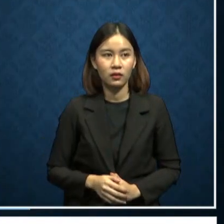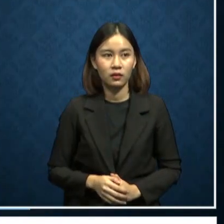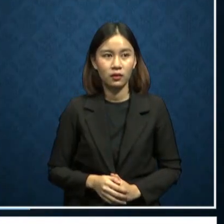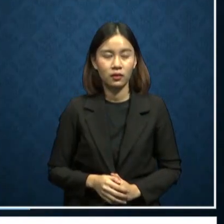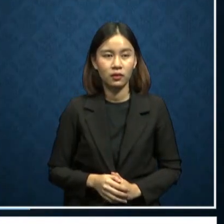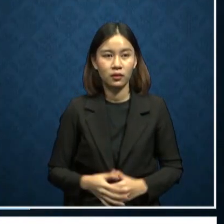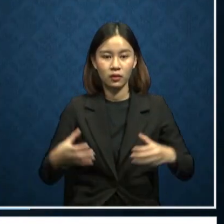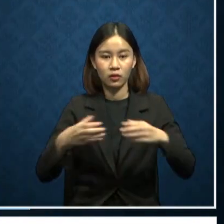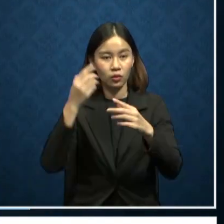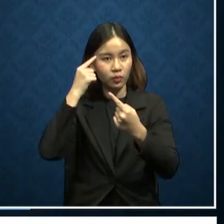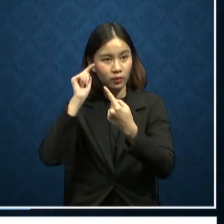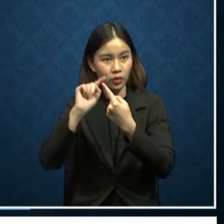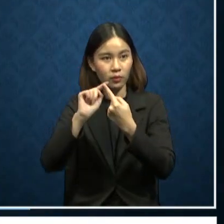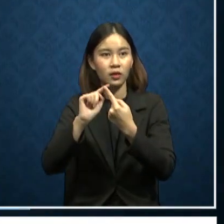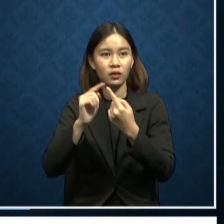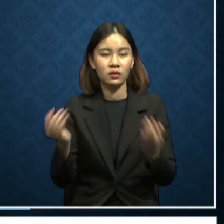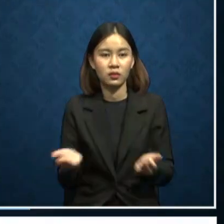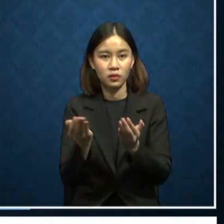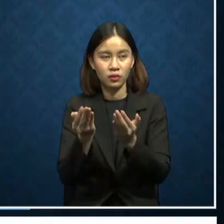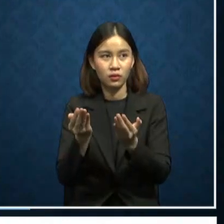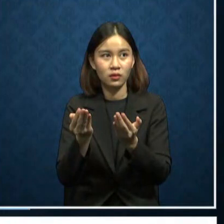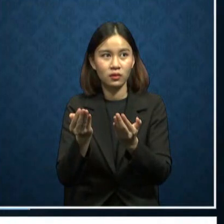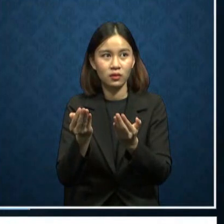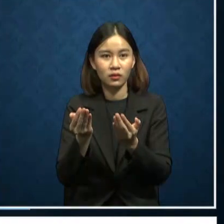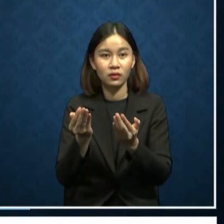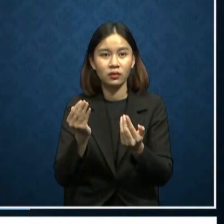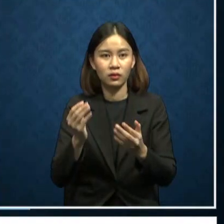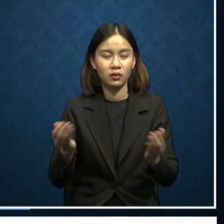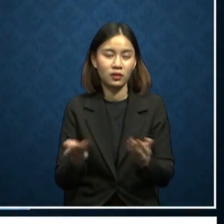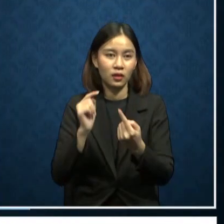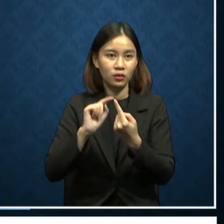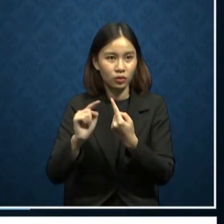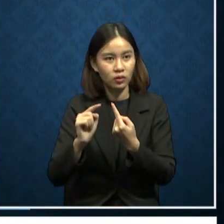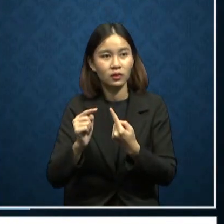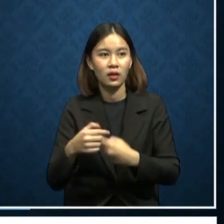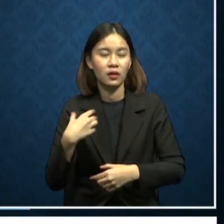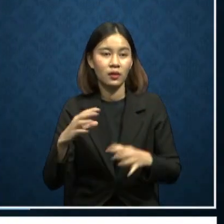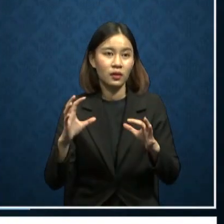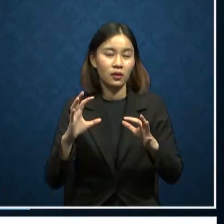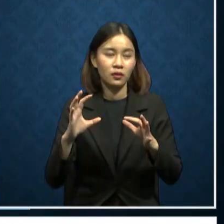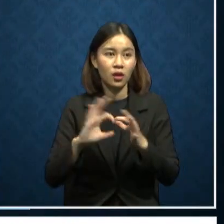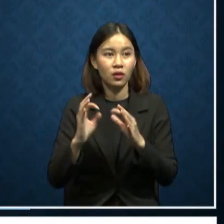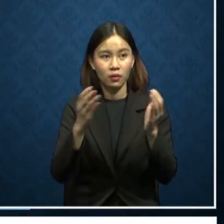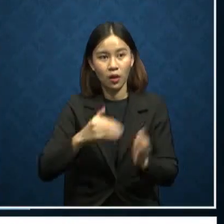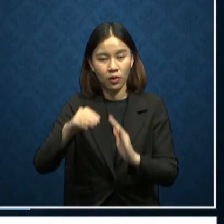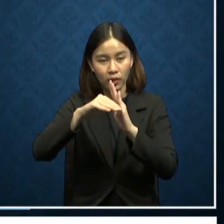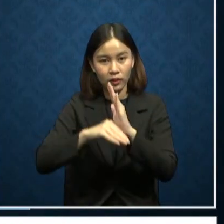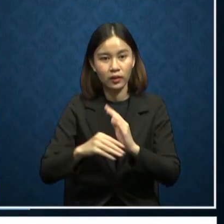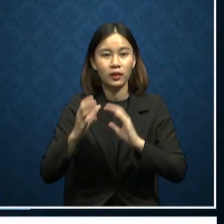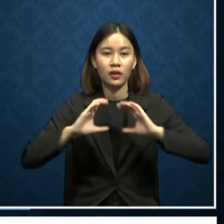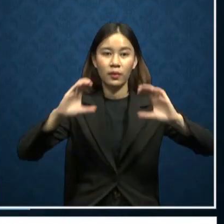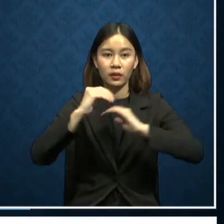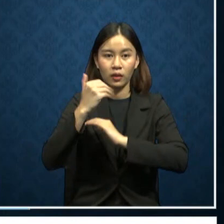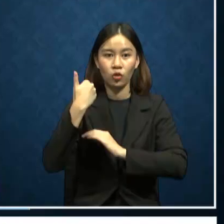เรื่องของกลุ่มเป้าหมายของการขับเคลื่อนนะครับก็ประกอบด้วยผู้เกี่ยวข้องในกระบวนการที่รัฐบาลได้กำหนดไว้